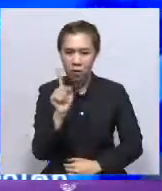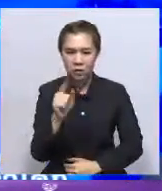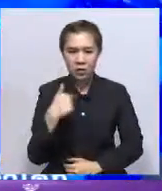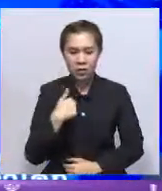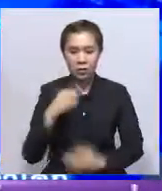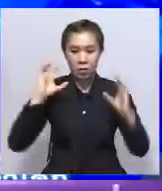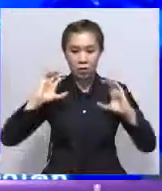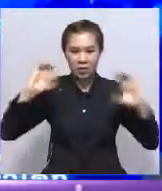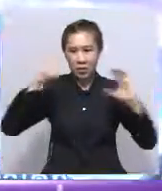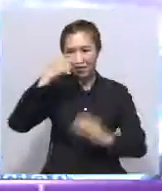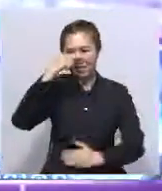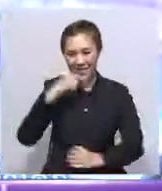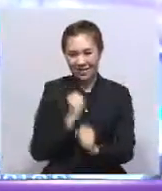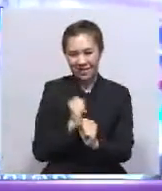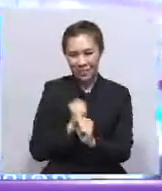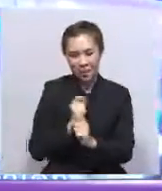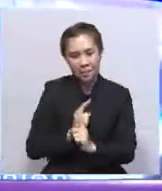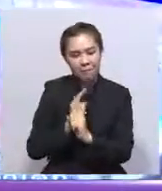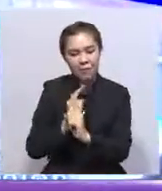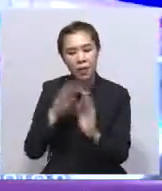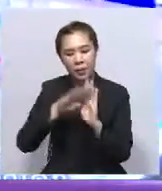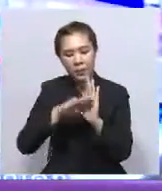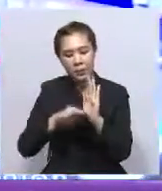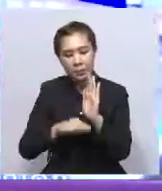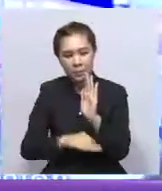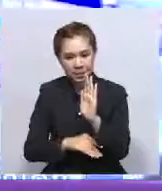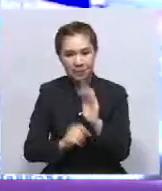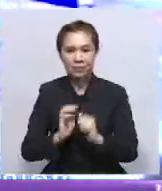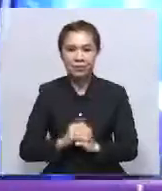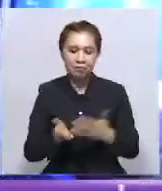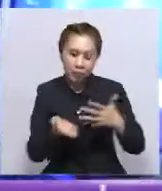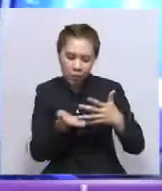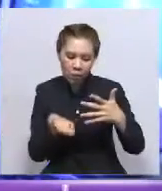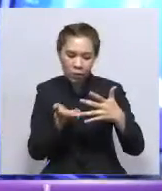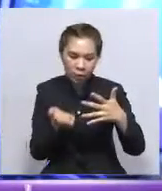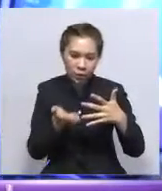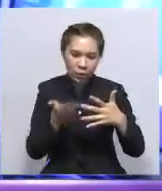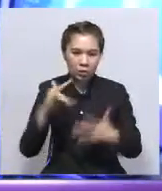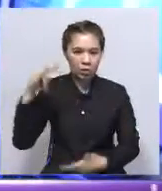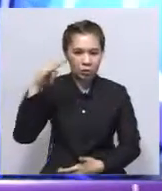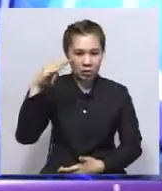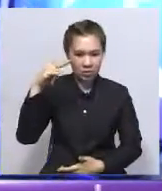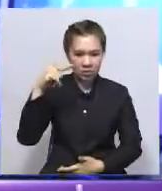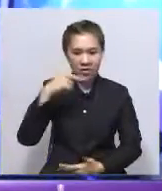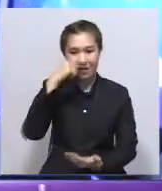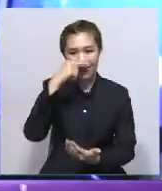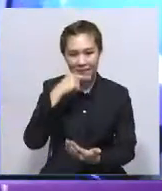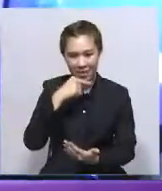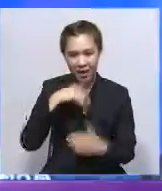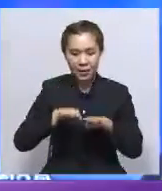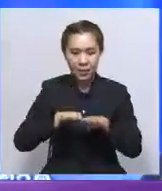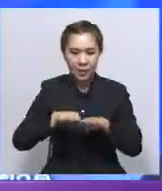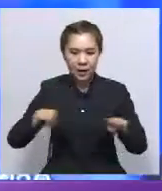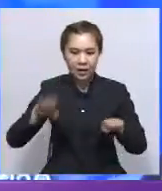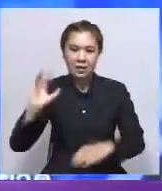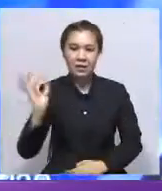มั่นของรัฐบาลในการปฏิบัติตามพันธกรณีระหว่างประเทศยกระดับการบินพลเรือนของไทยให้มีมาตรฐานสากลจ